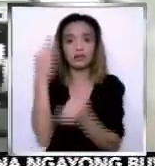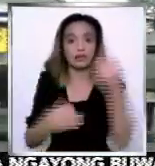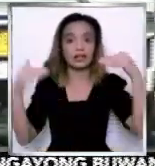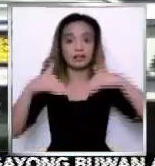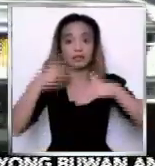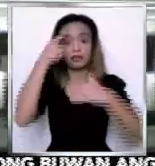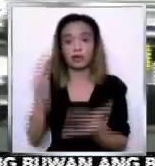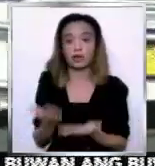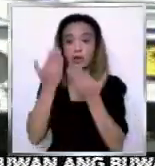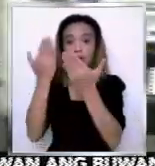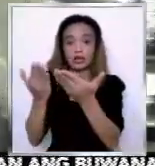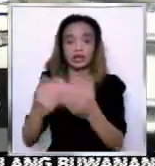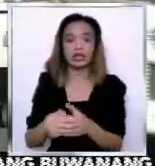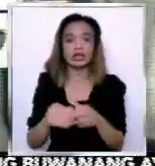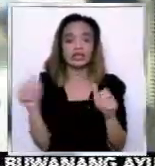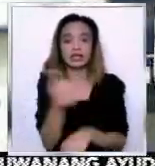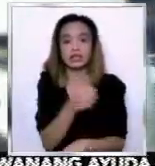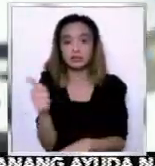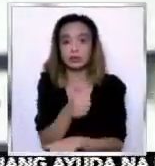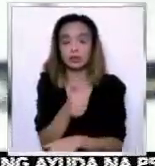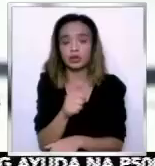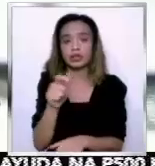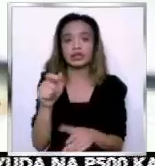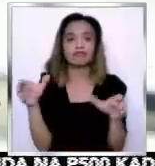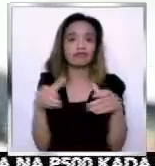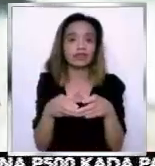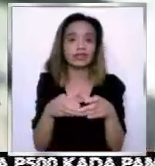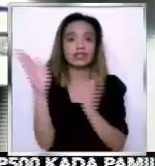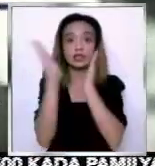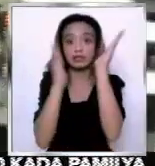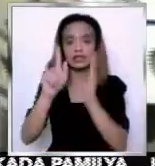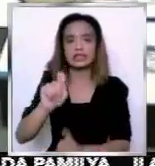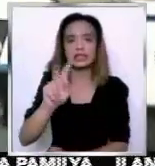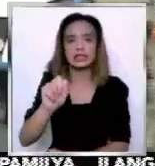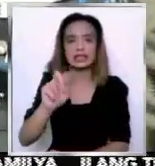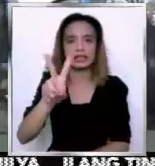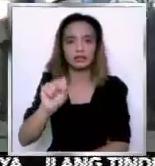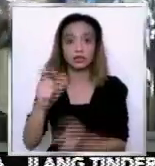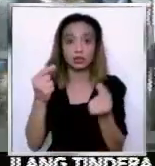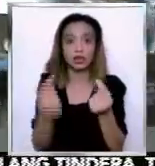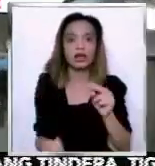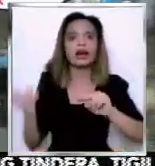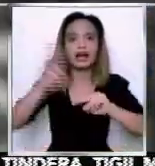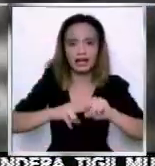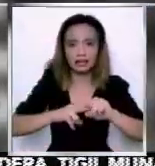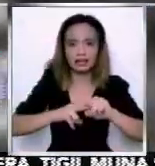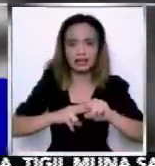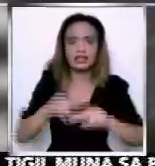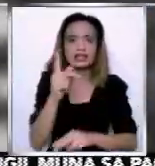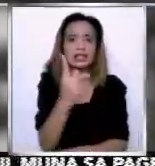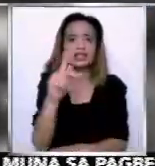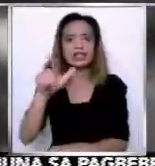ng Transport Network Vehicle Services o TNVS na itaas ang kanilang flag down rate at singil sa kada kilometro.